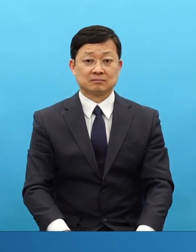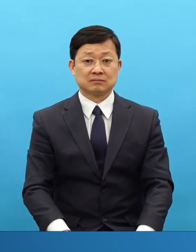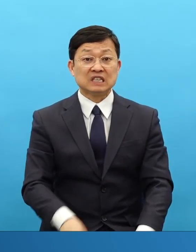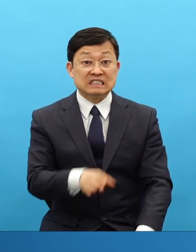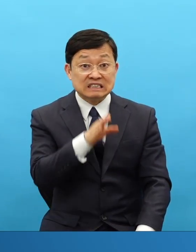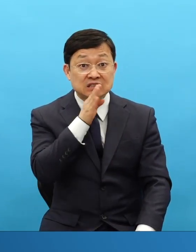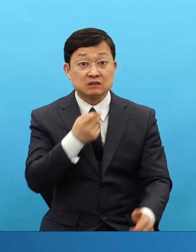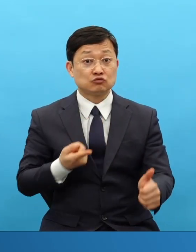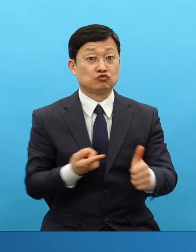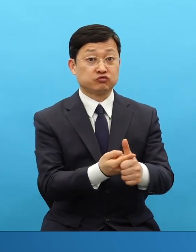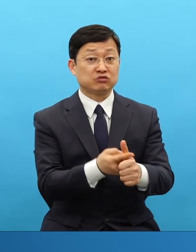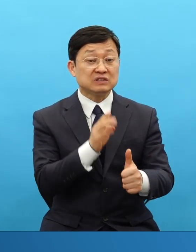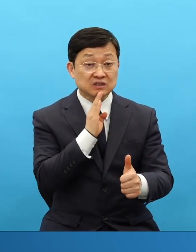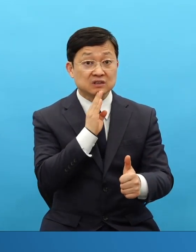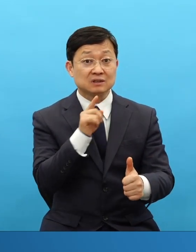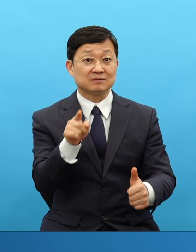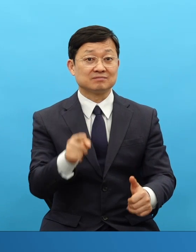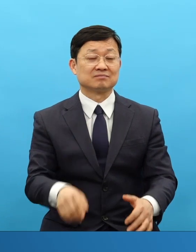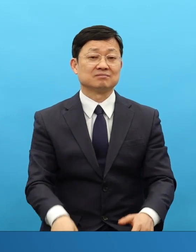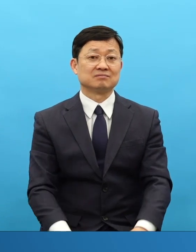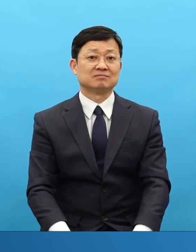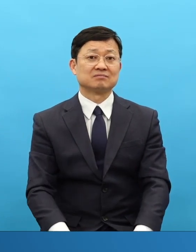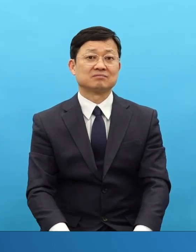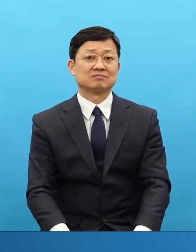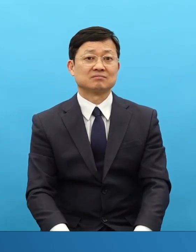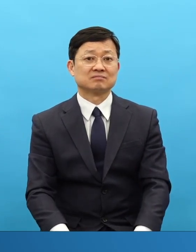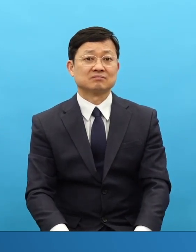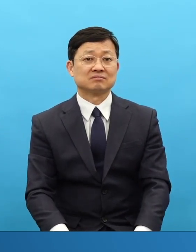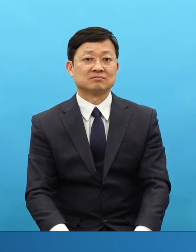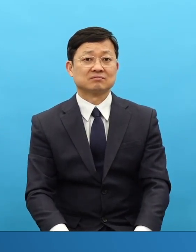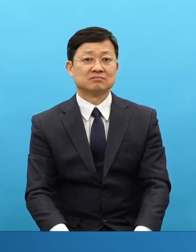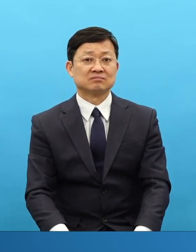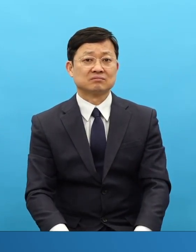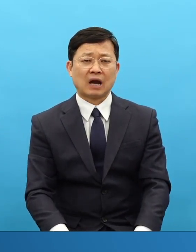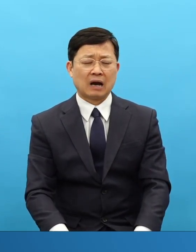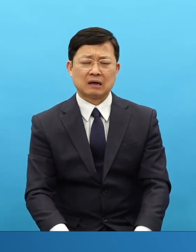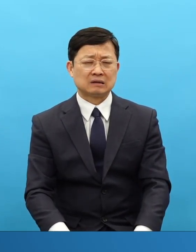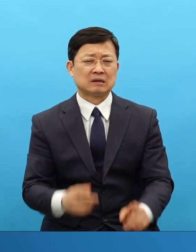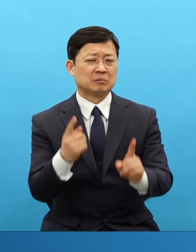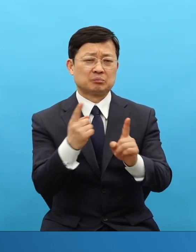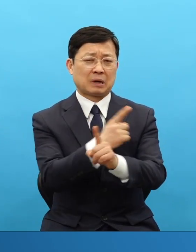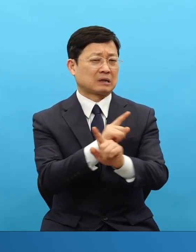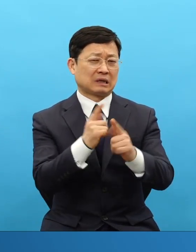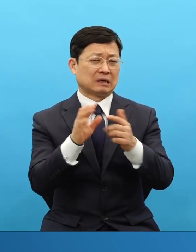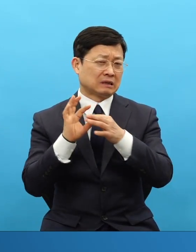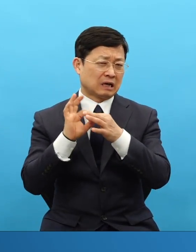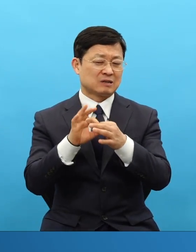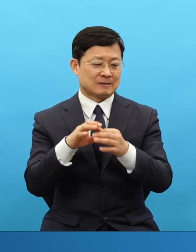죽인다니까요 변화 전에 겁도 서냐 먹 죽입니다